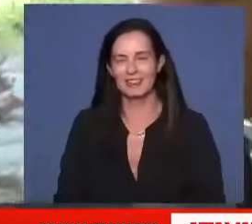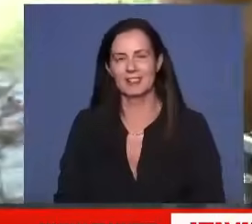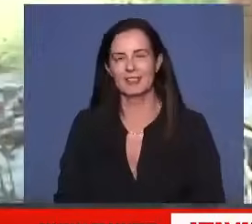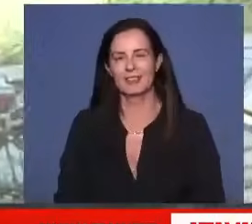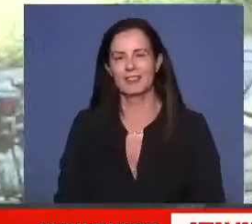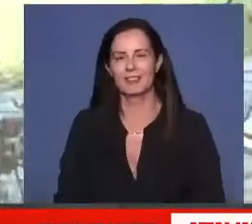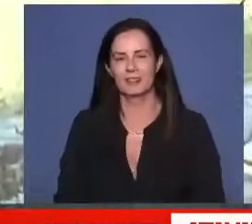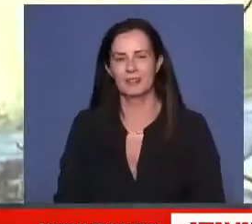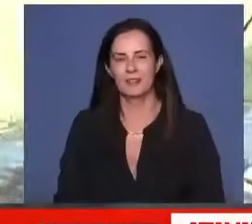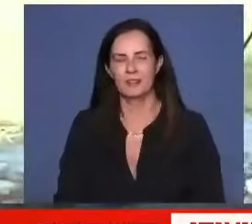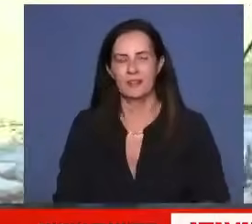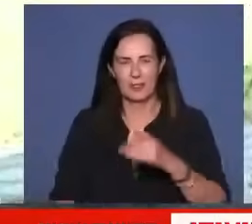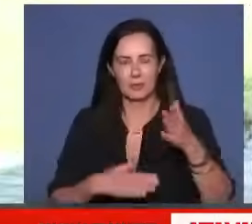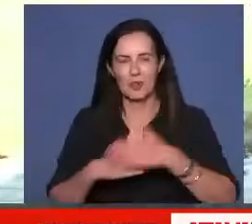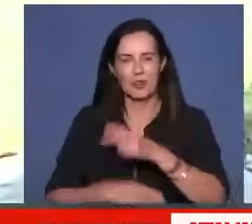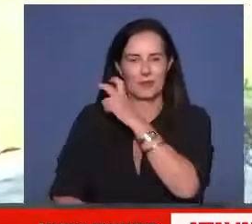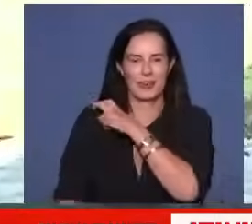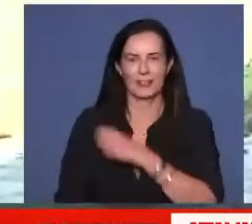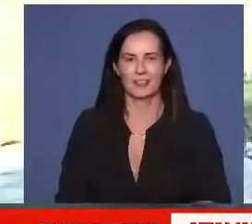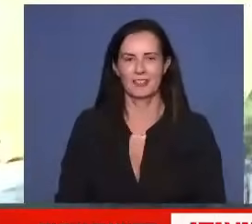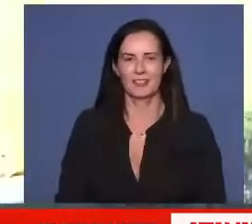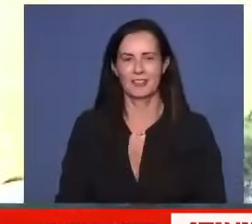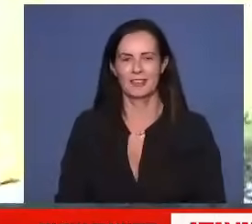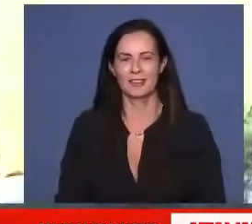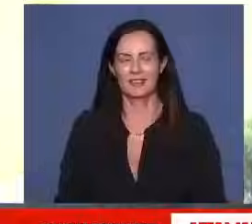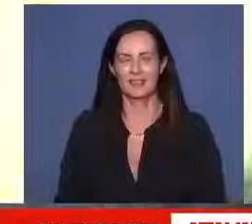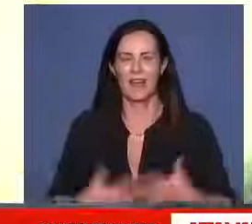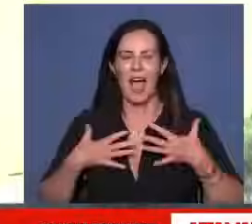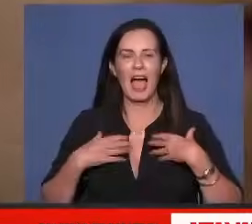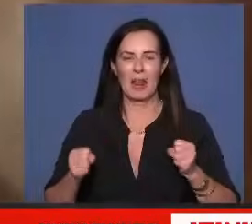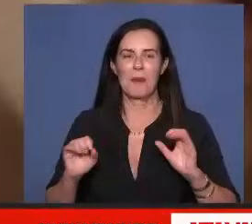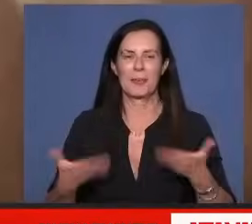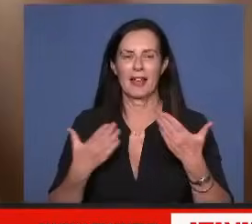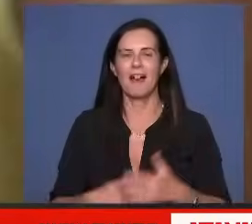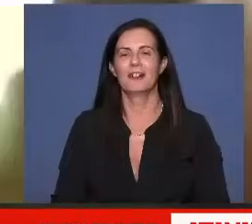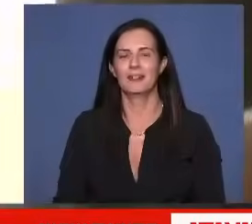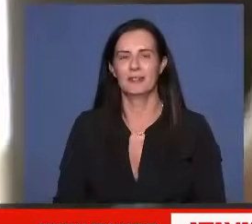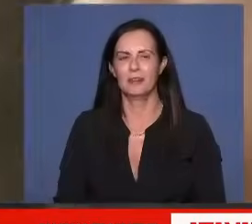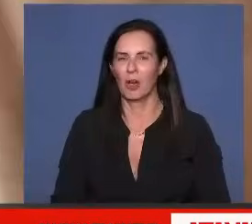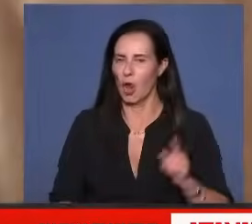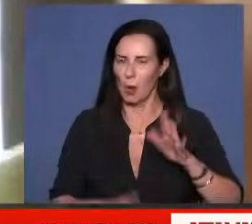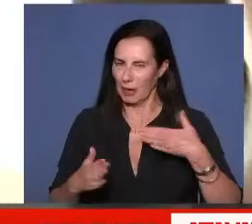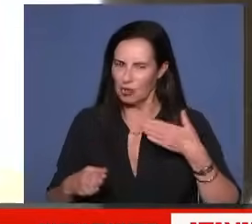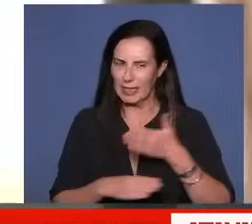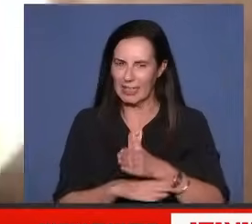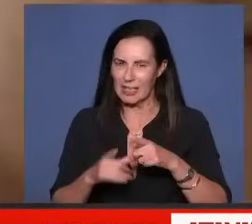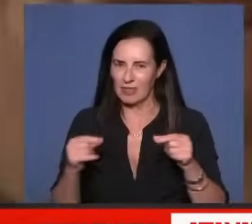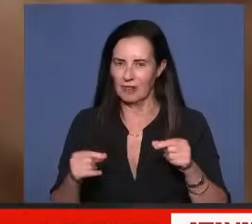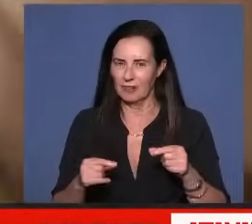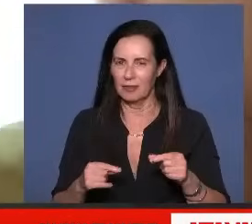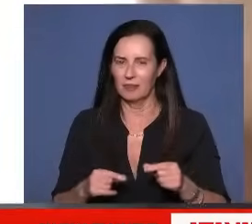זה מה? זה מאשתו של המגד. כל הכבוד. תראה, החלמה מהירה. לא היה פחד שנכנסנו, היה את הפחד